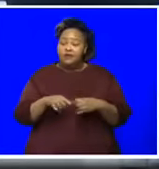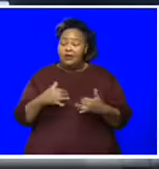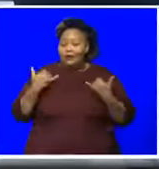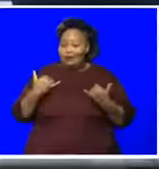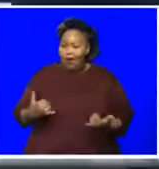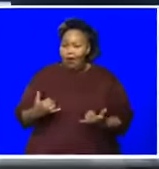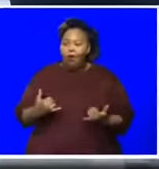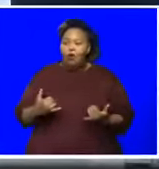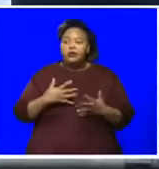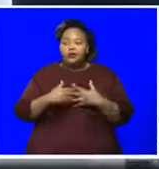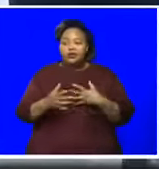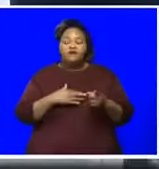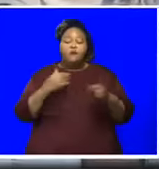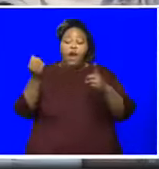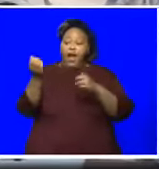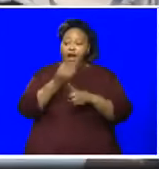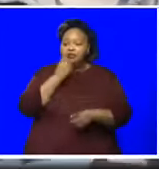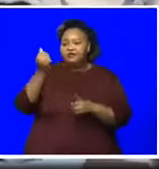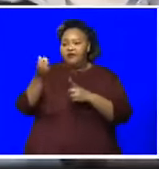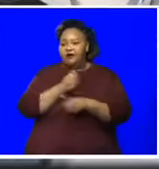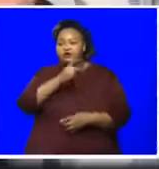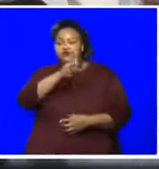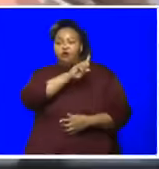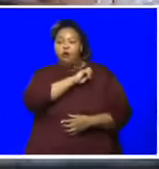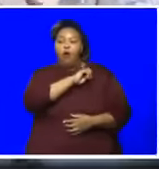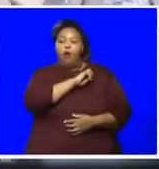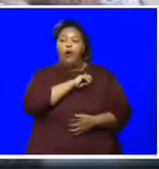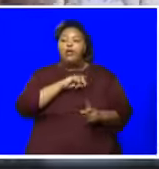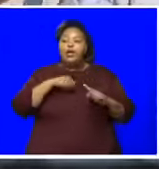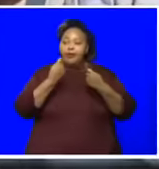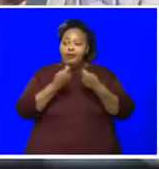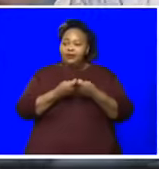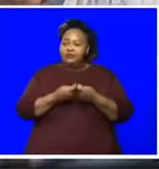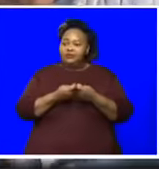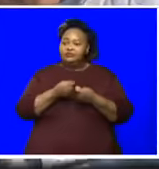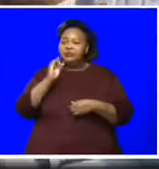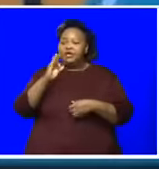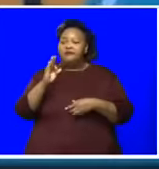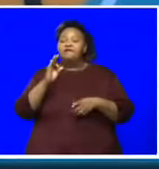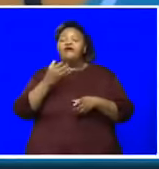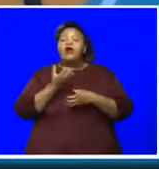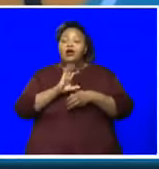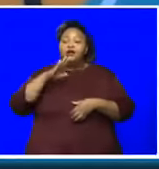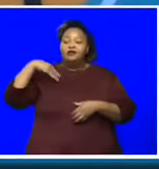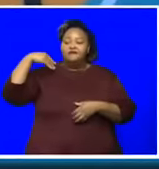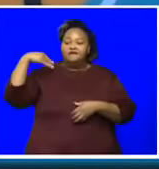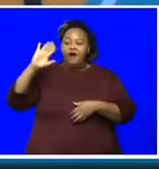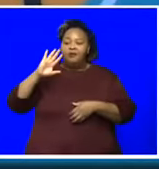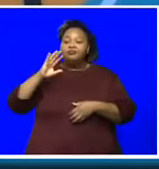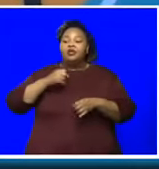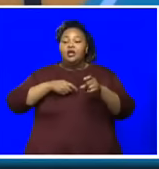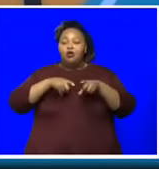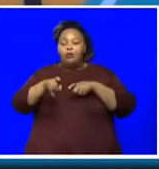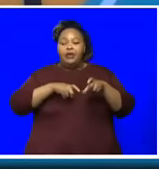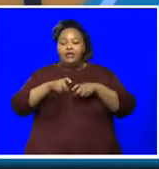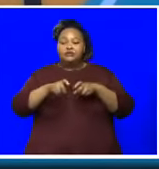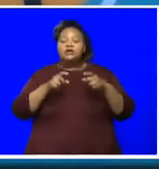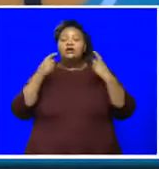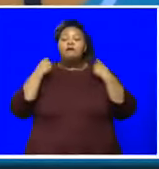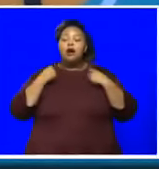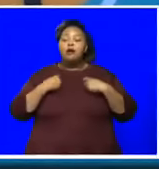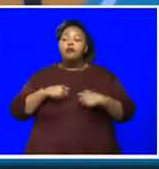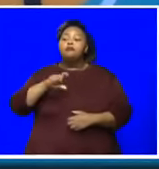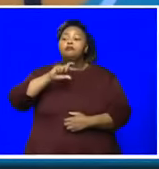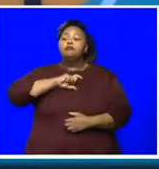imithelela yakhona seyiyabonakala njengoba abadlali betemidlalo sebayabuya nado timendlela nabayodlala ngaphandle. Mr. CEO, distinguished